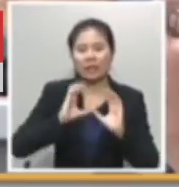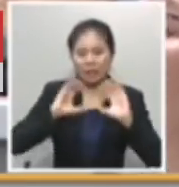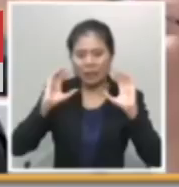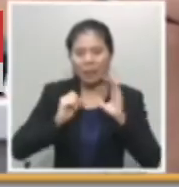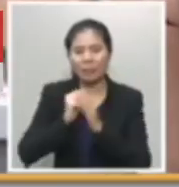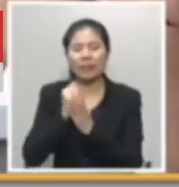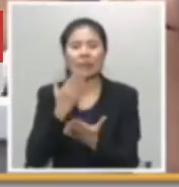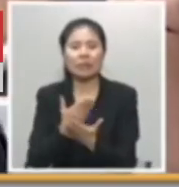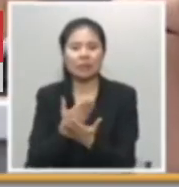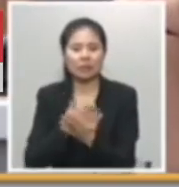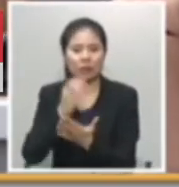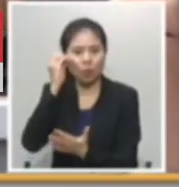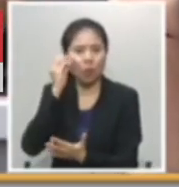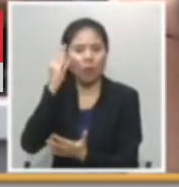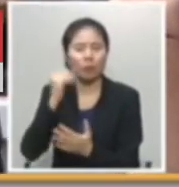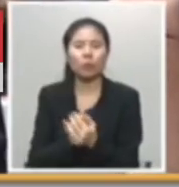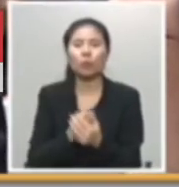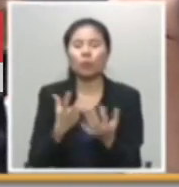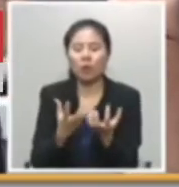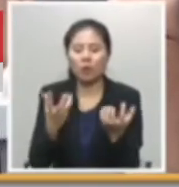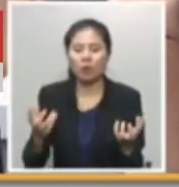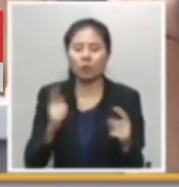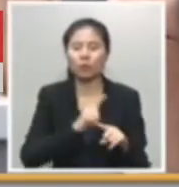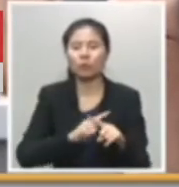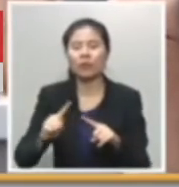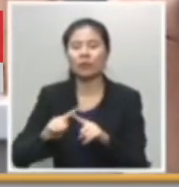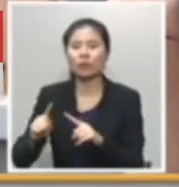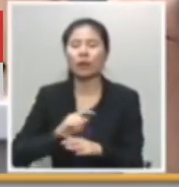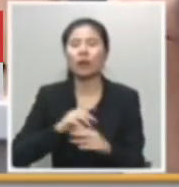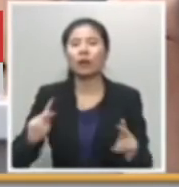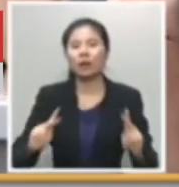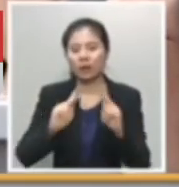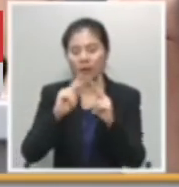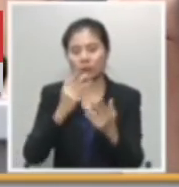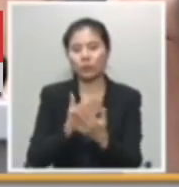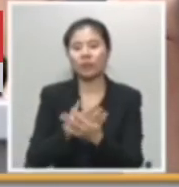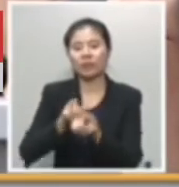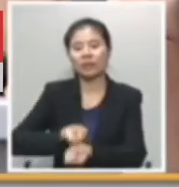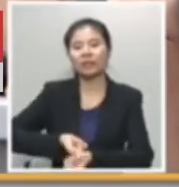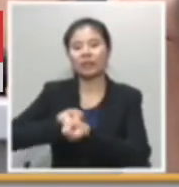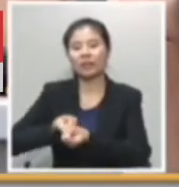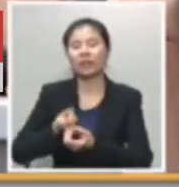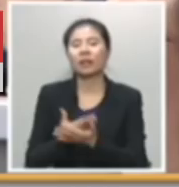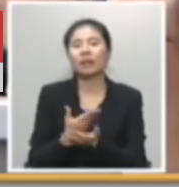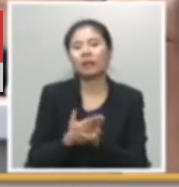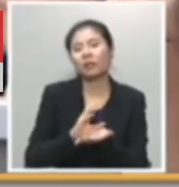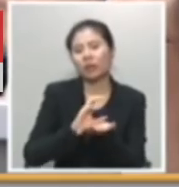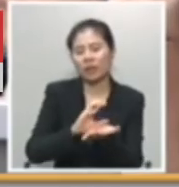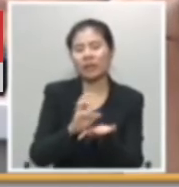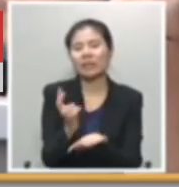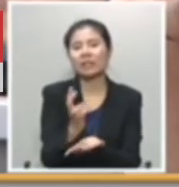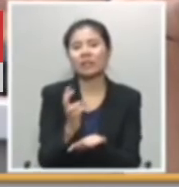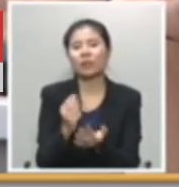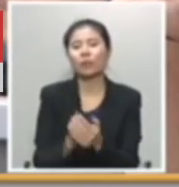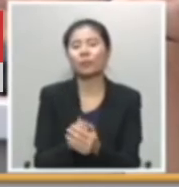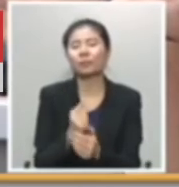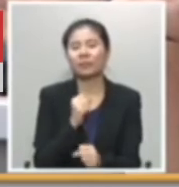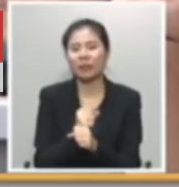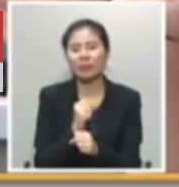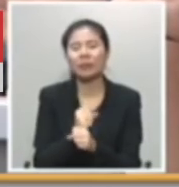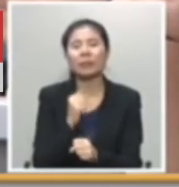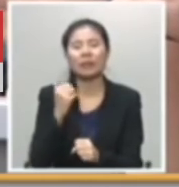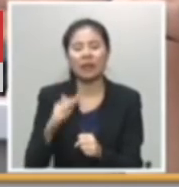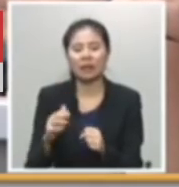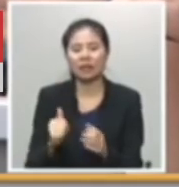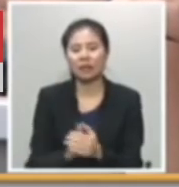รู้มีเครื่องมือมีทุกอย่างกระทรวงเกษตรให้งบประมาณเข้าไปหน่อมแน้มมากมันทำไม่ได้ผมดูในเล่มแล้วสงสารกระทรวงเกษตรเล